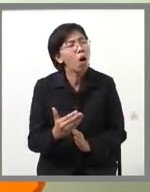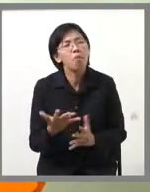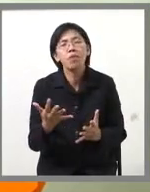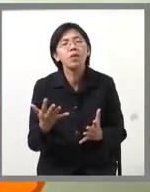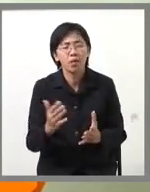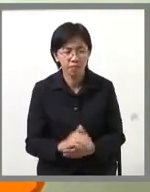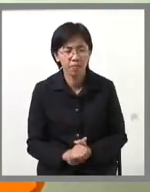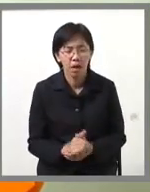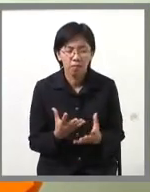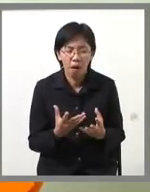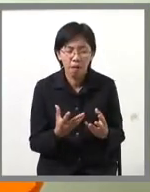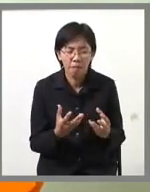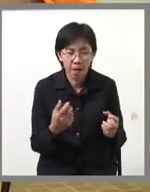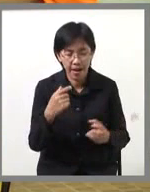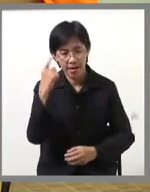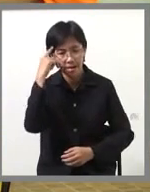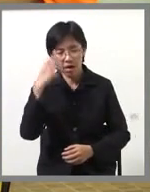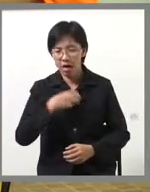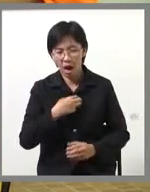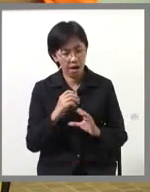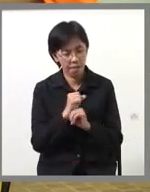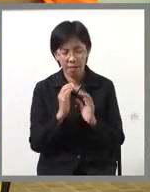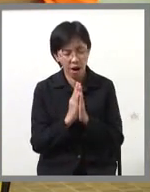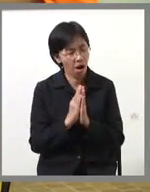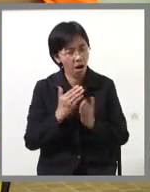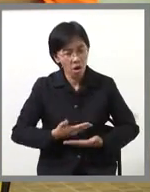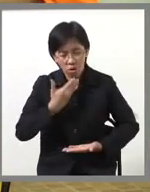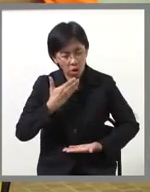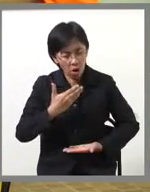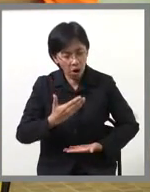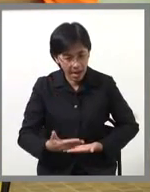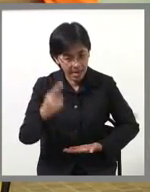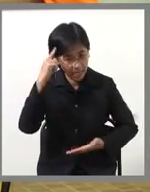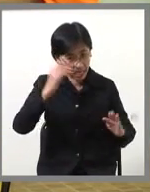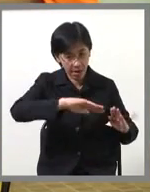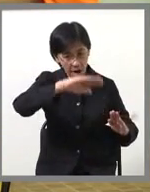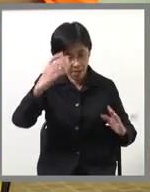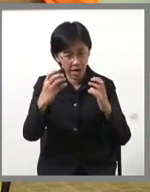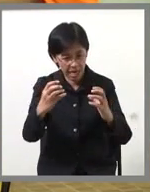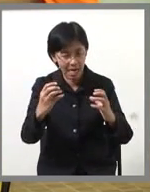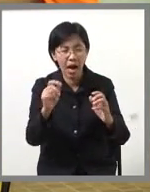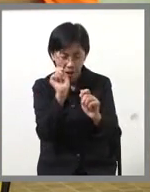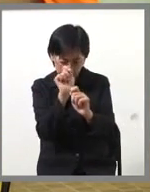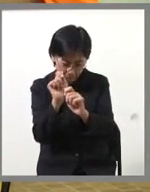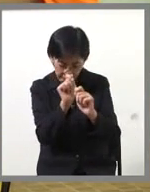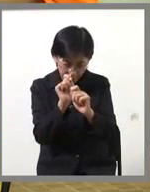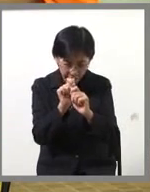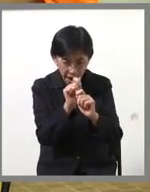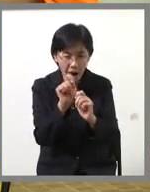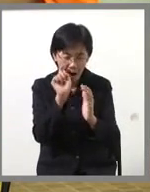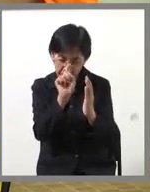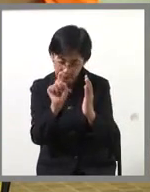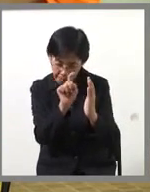มีไม่มากแต่ว่าที่จะสร้างให้ถาวรได้เนี่ยต้องสลักหินเป็นเนื้